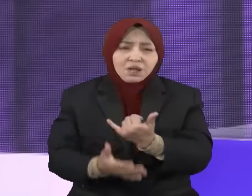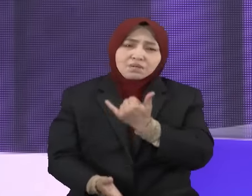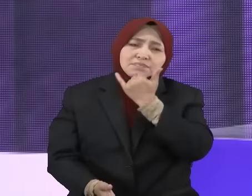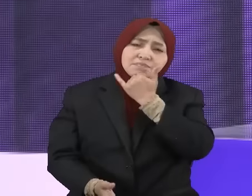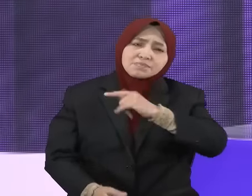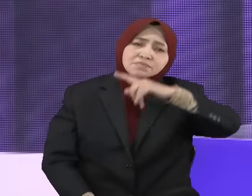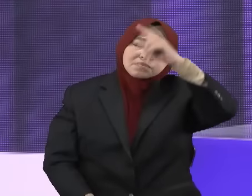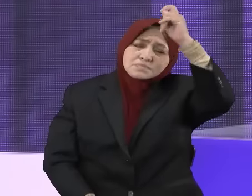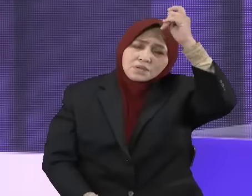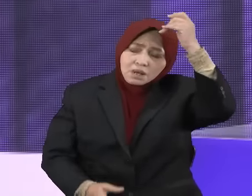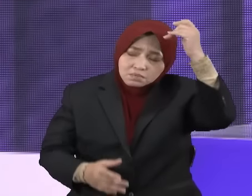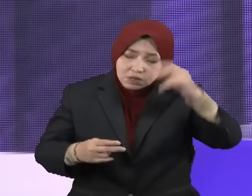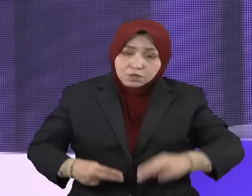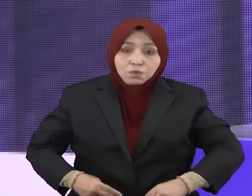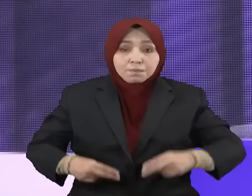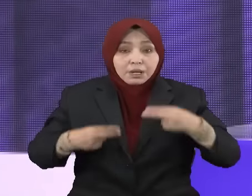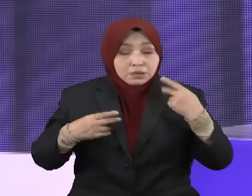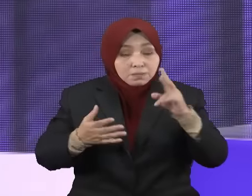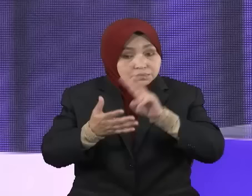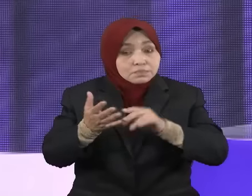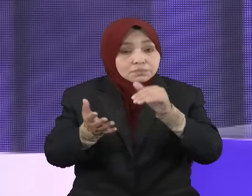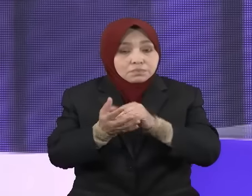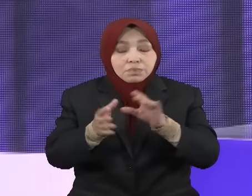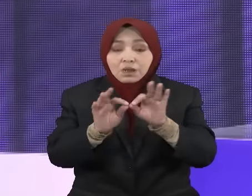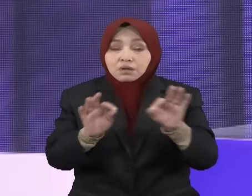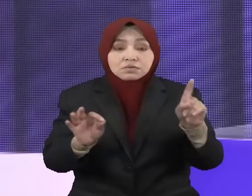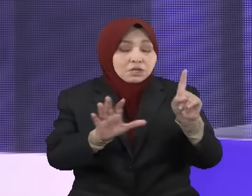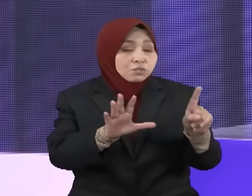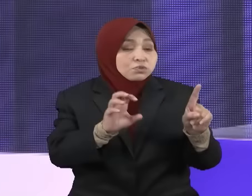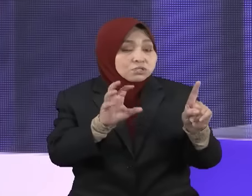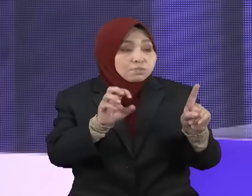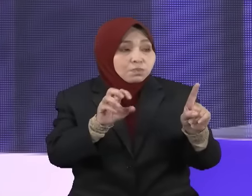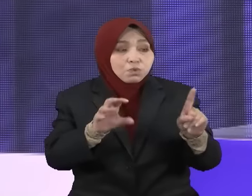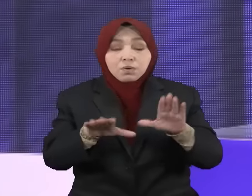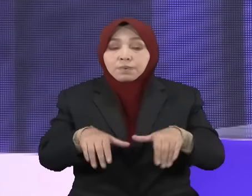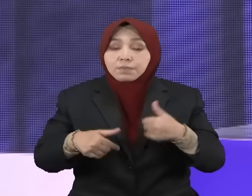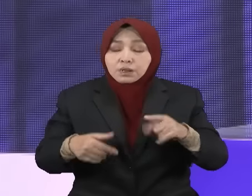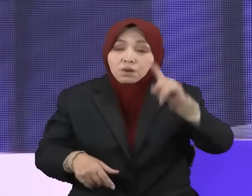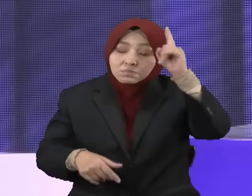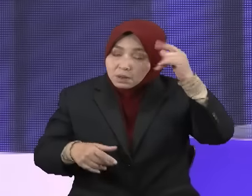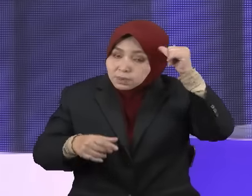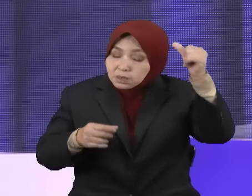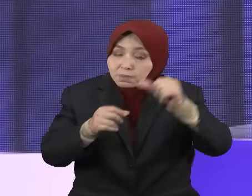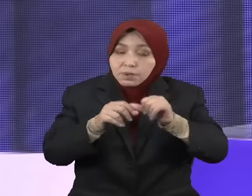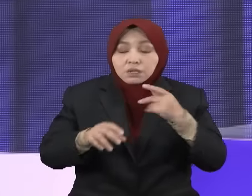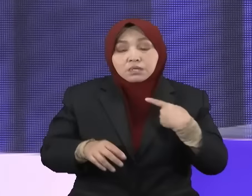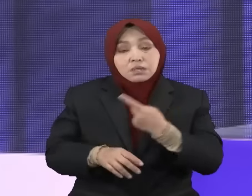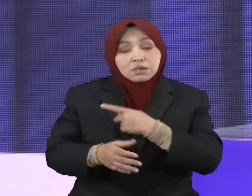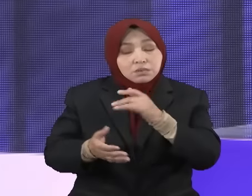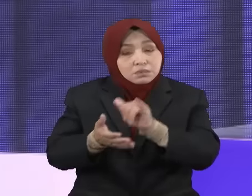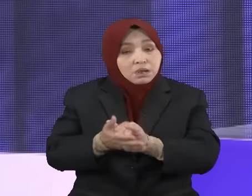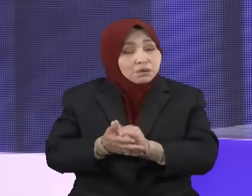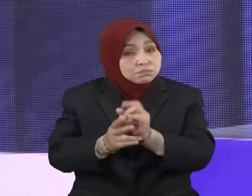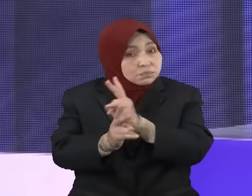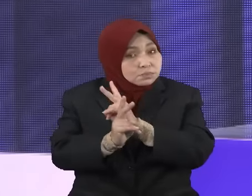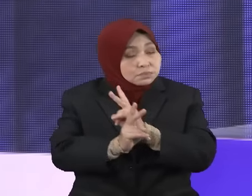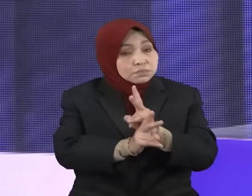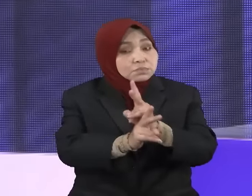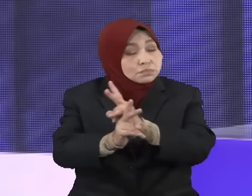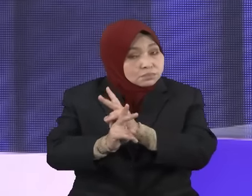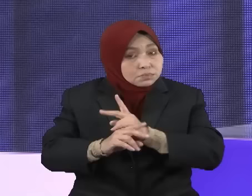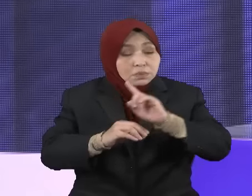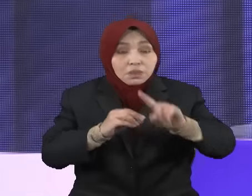Tuhan dalam kehidupan. Kita baca sekali lagi ayat yang ke-150, bagaimana Allah mengingatkan kepada kita bahawa berjaga-jaga